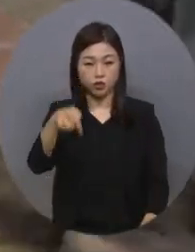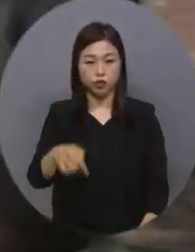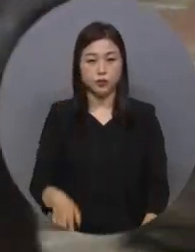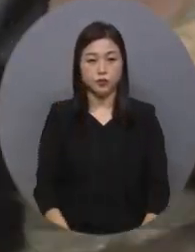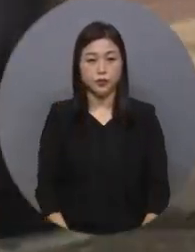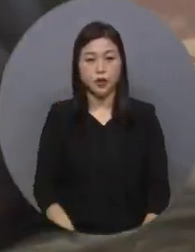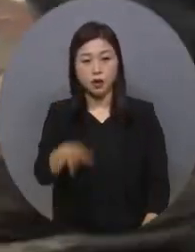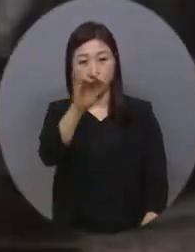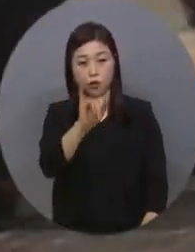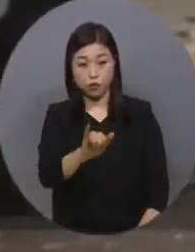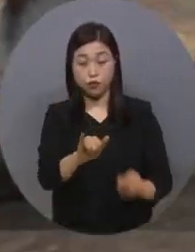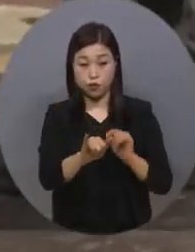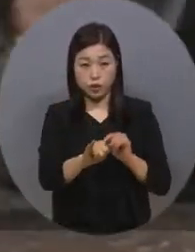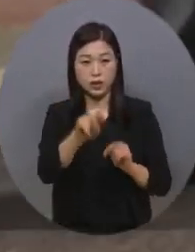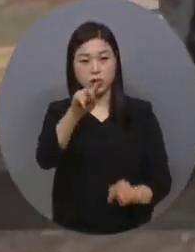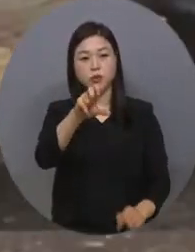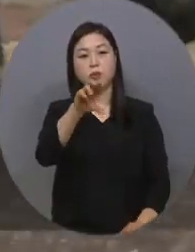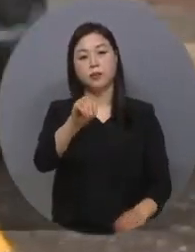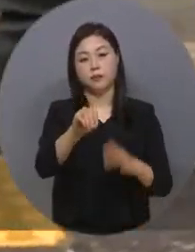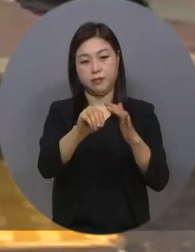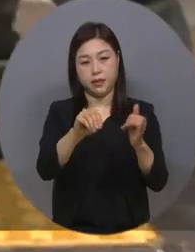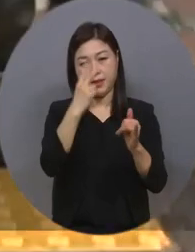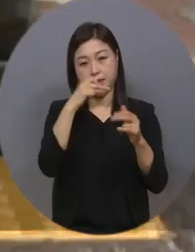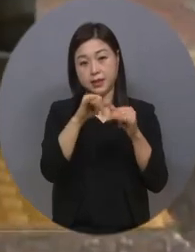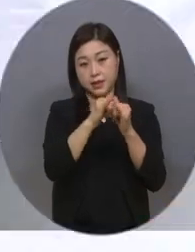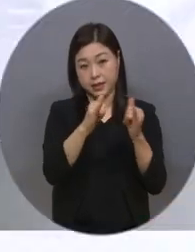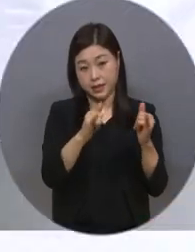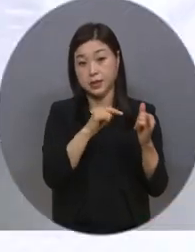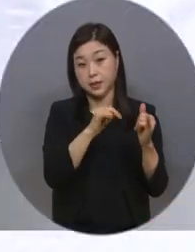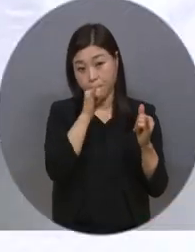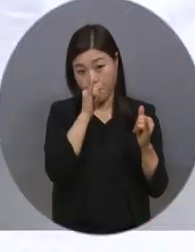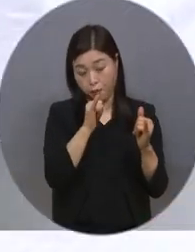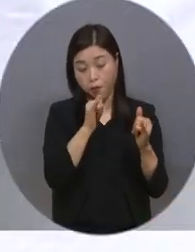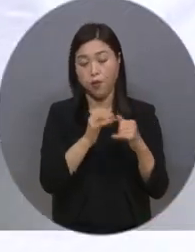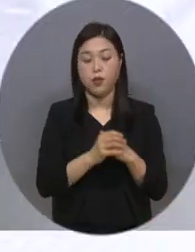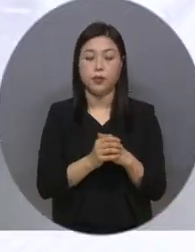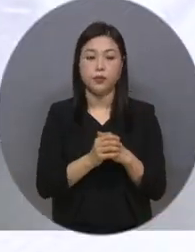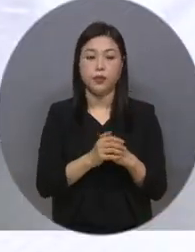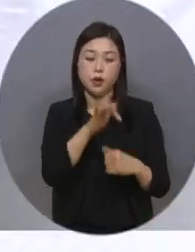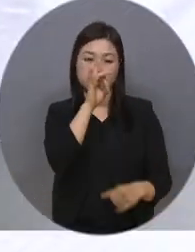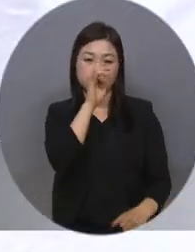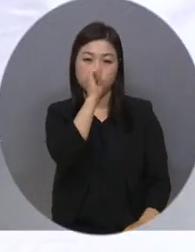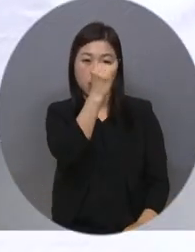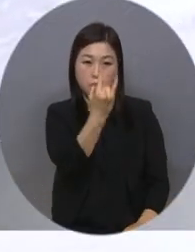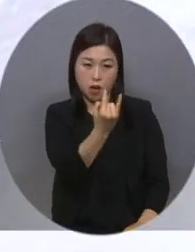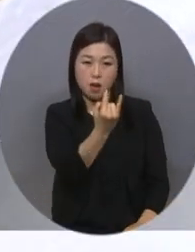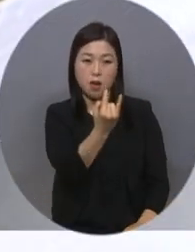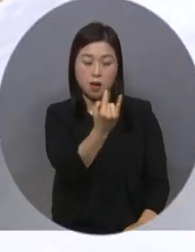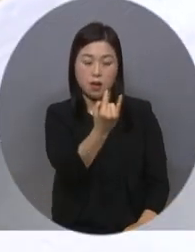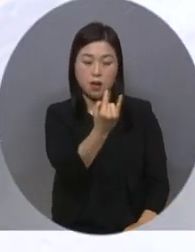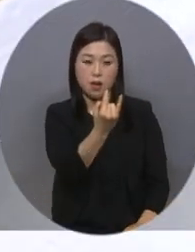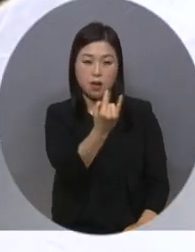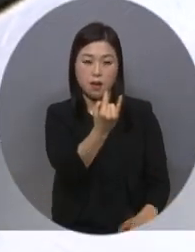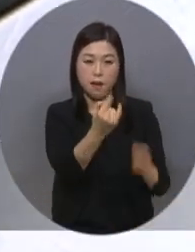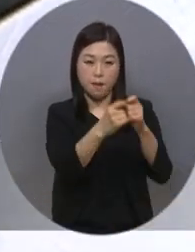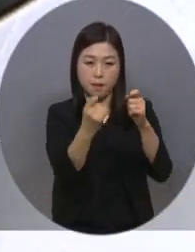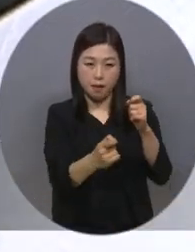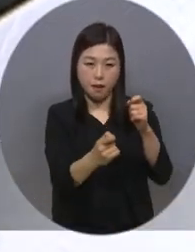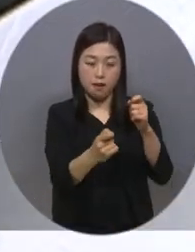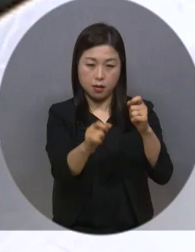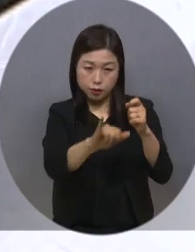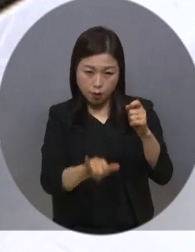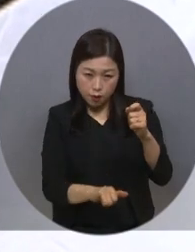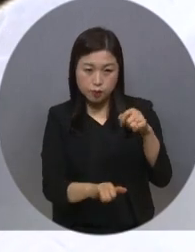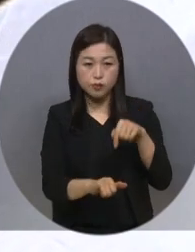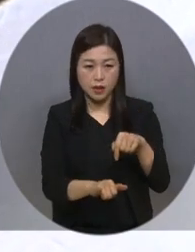25만 명의 시각장애인이 있고 또 중앙회를 비롯해서 전국에